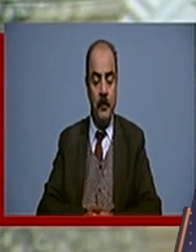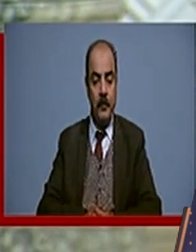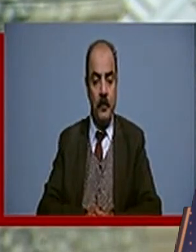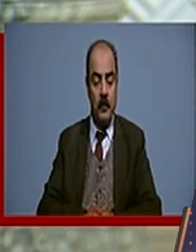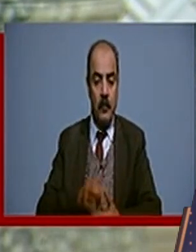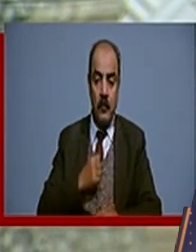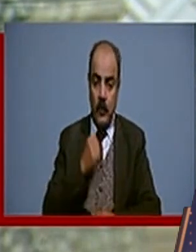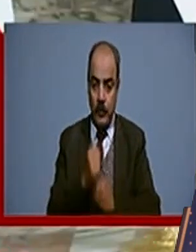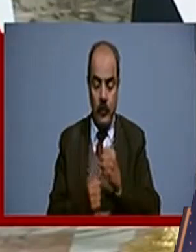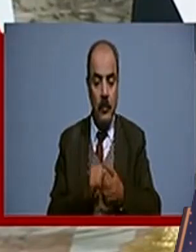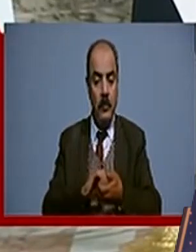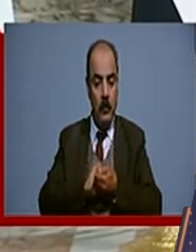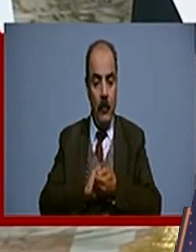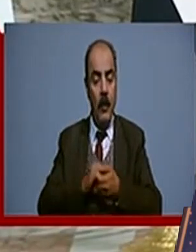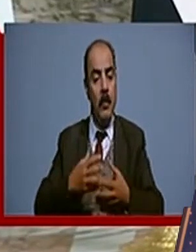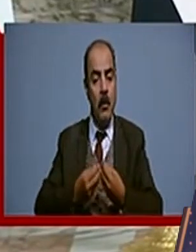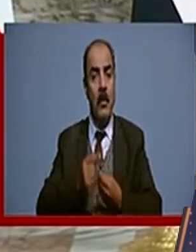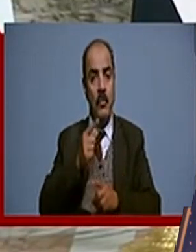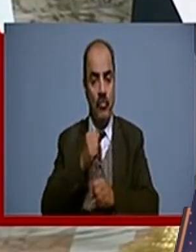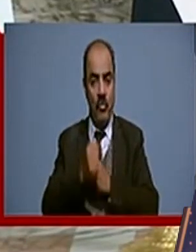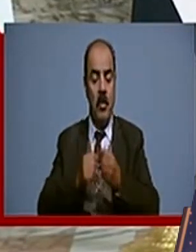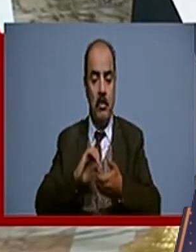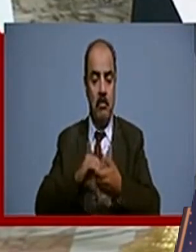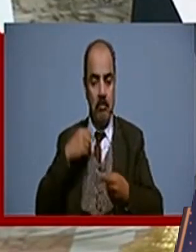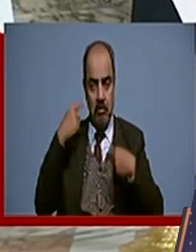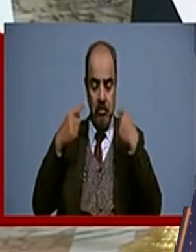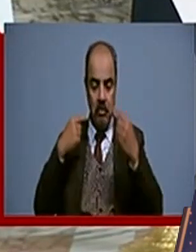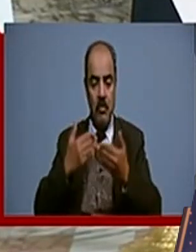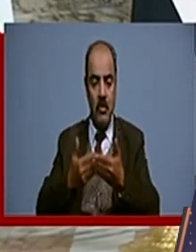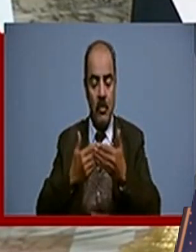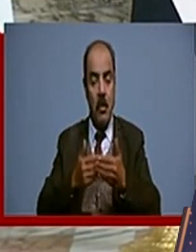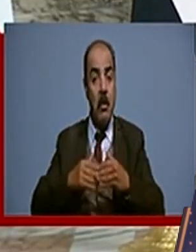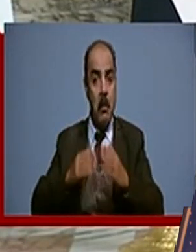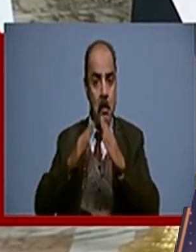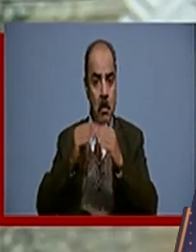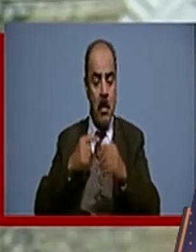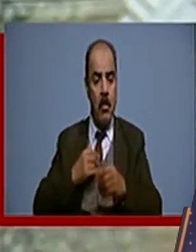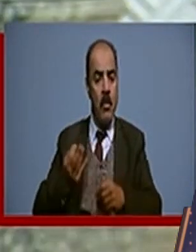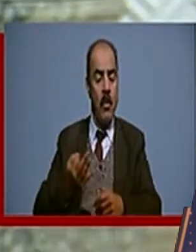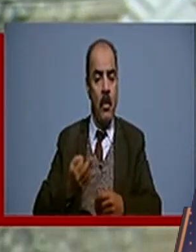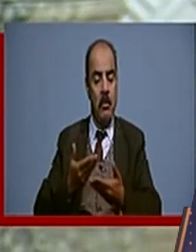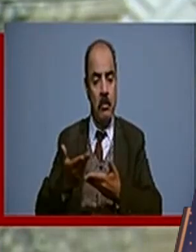وسنعمل عن كثب عليها، وأشعر بالامتنان أن مصر